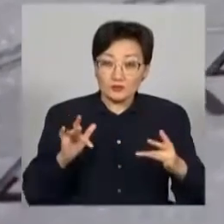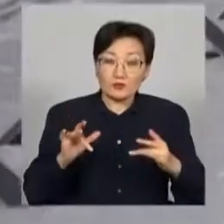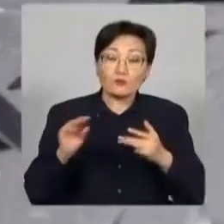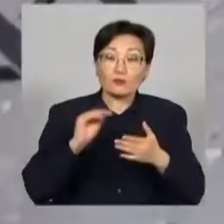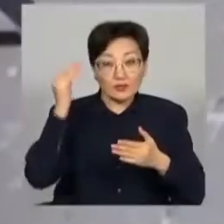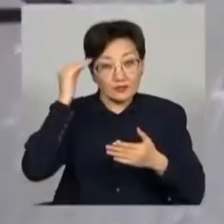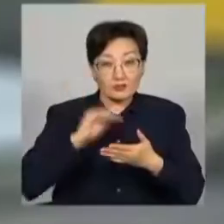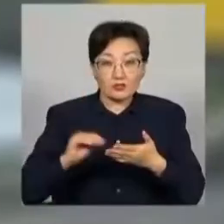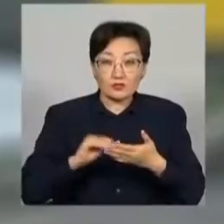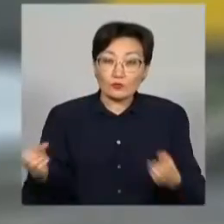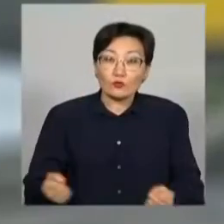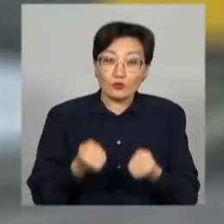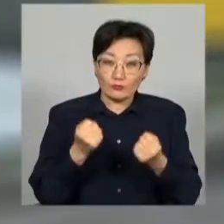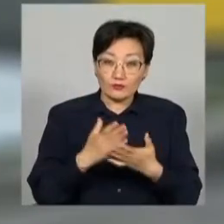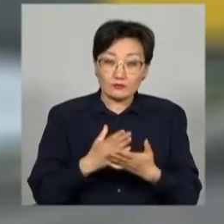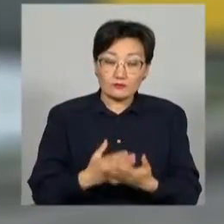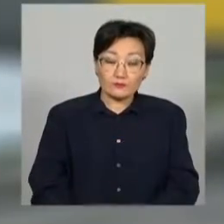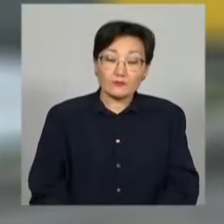білдіруде.